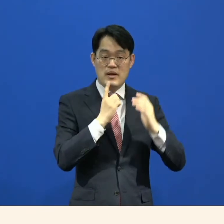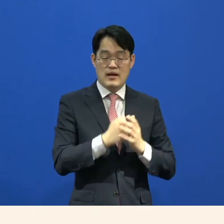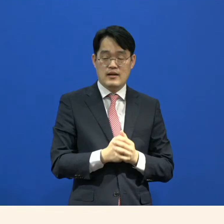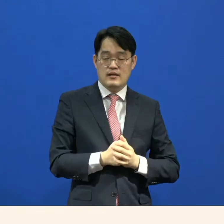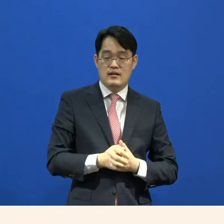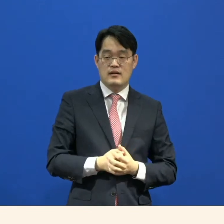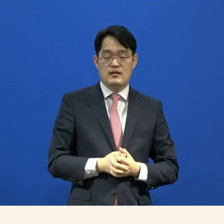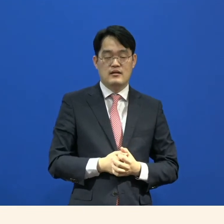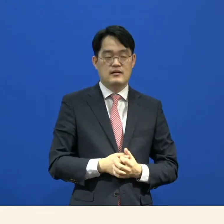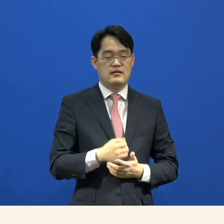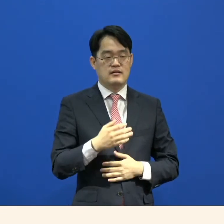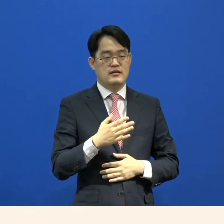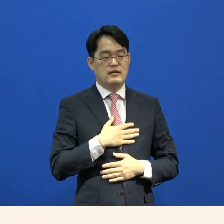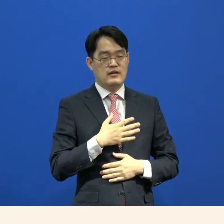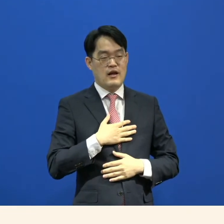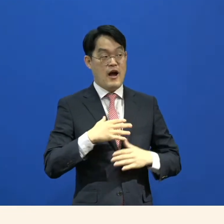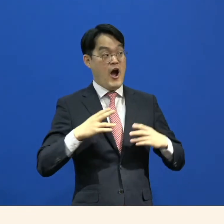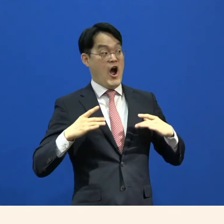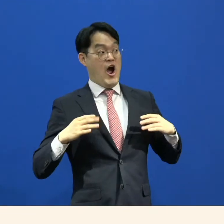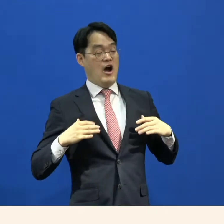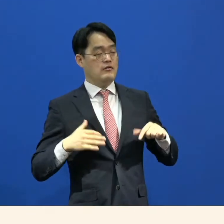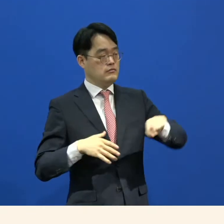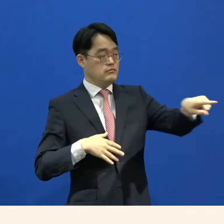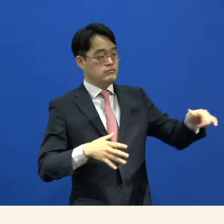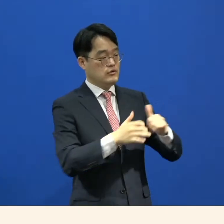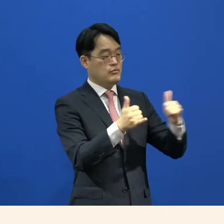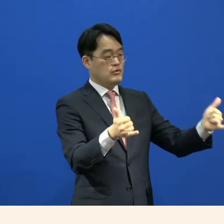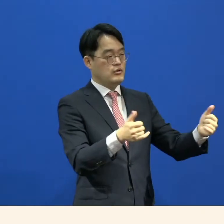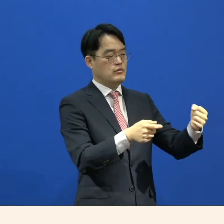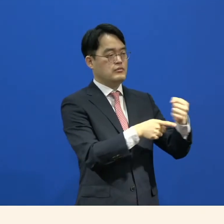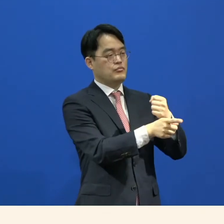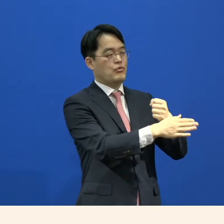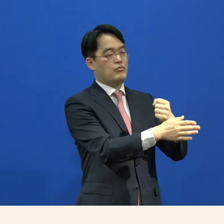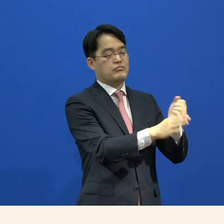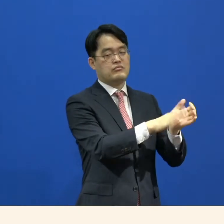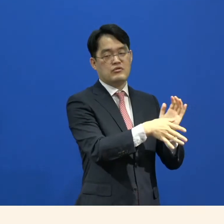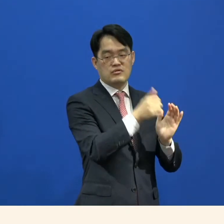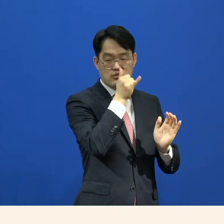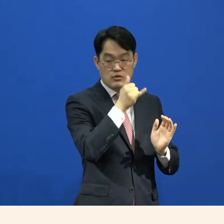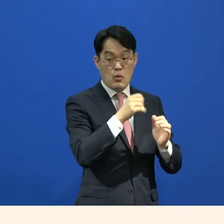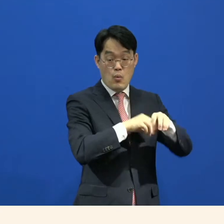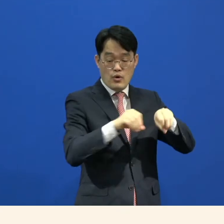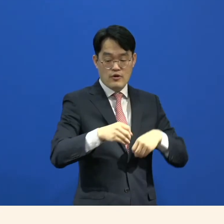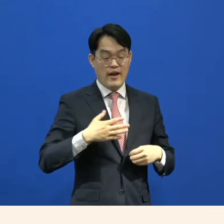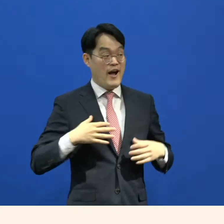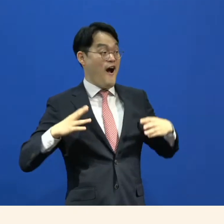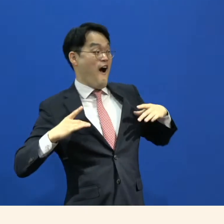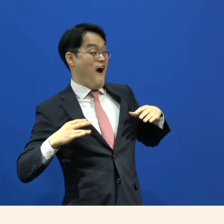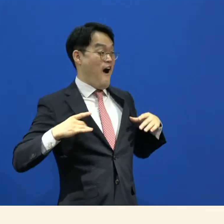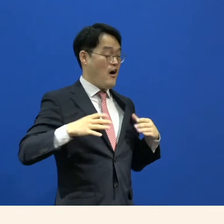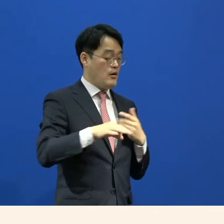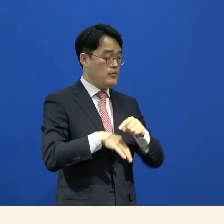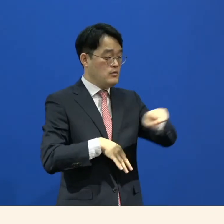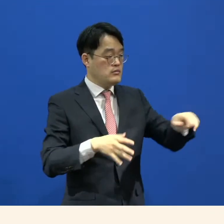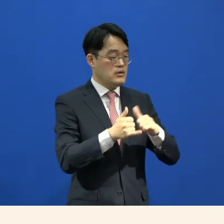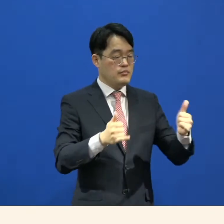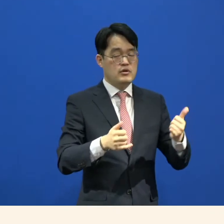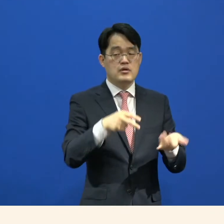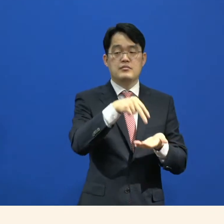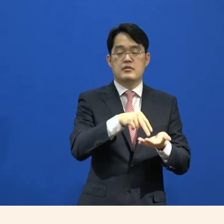나에게 아무리 자랑이라도 다른 사람에게는 의미 없는 자랑이 될 때가 많아요. 오히려 나의 자랑이 다른 사람들에게 상처를 줄 때가